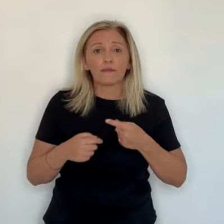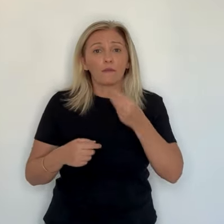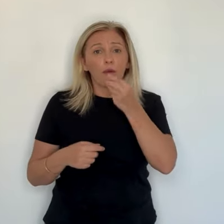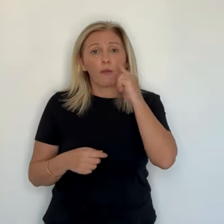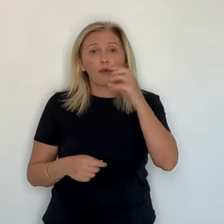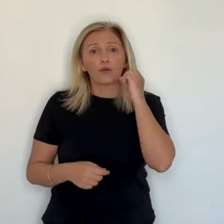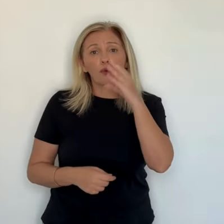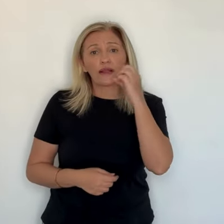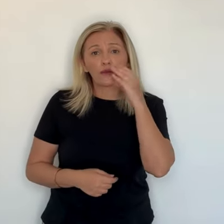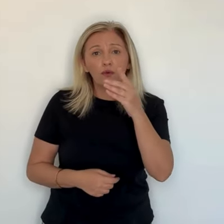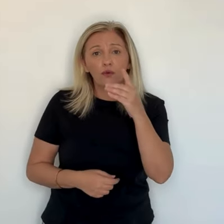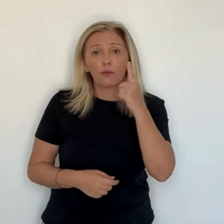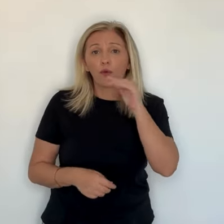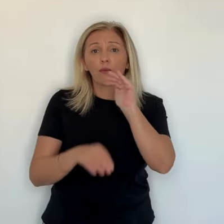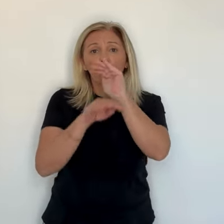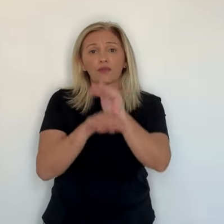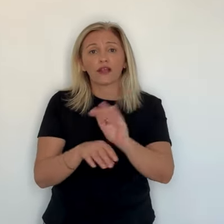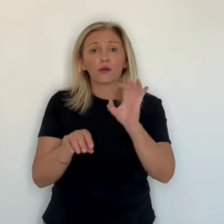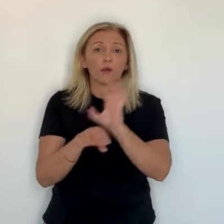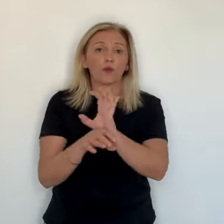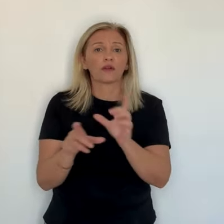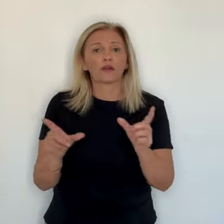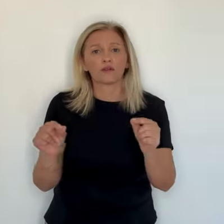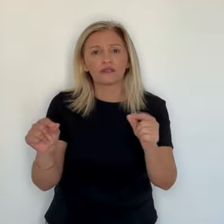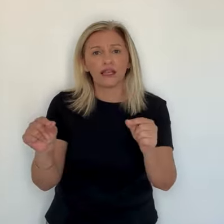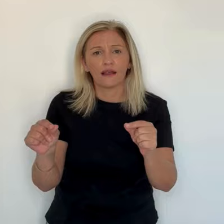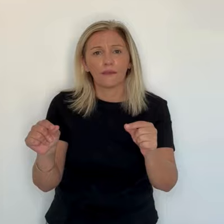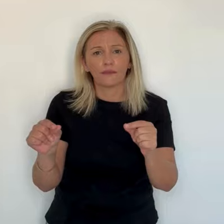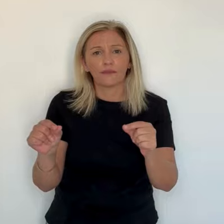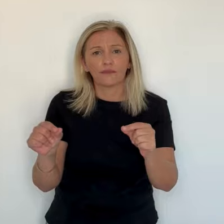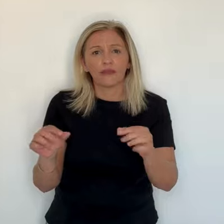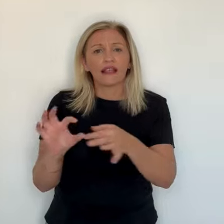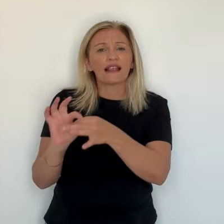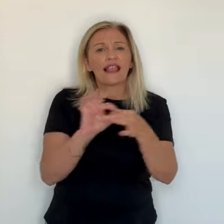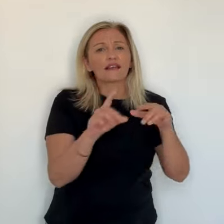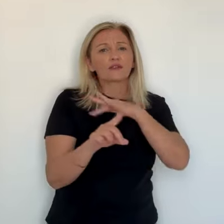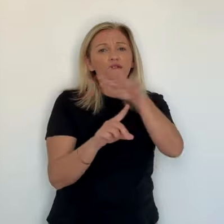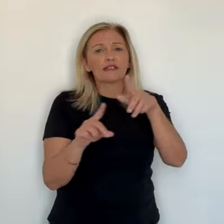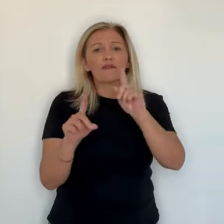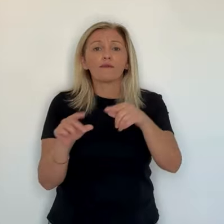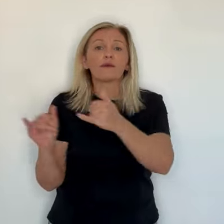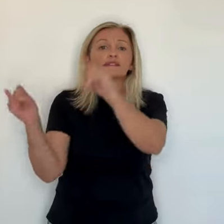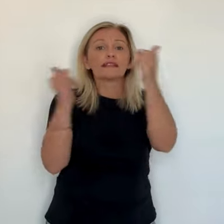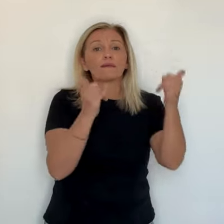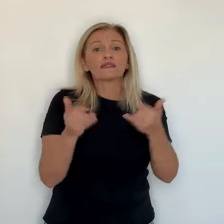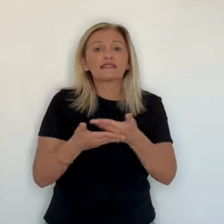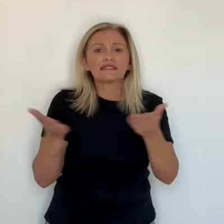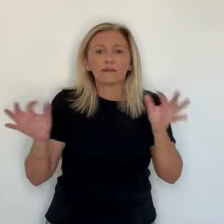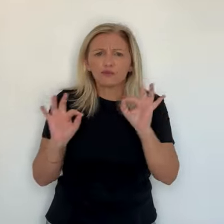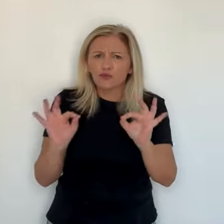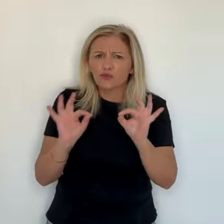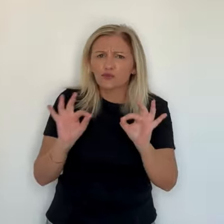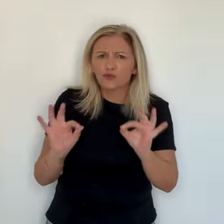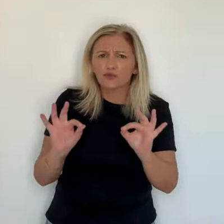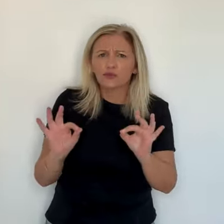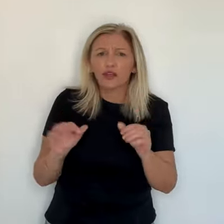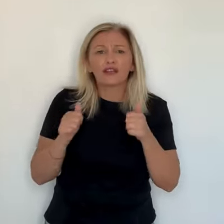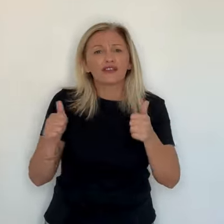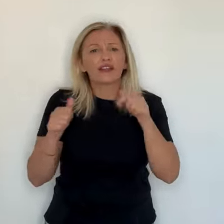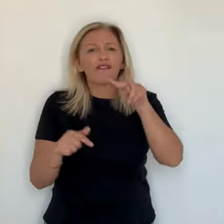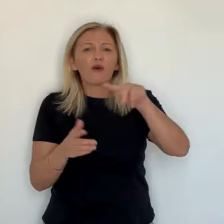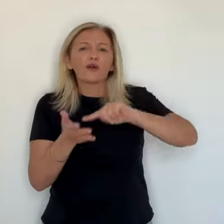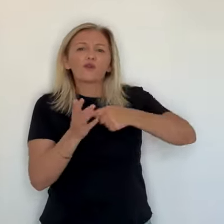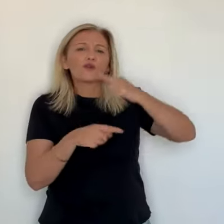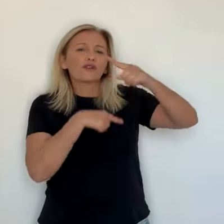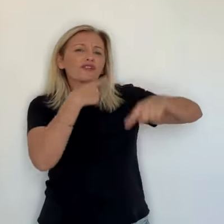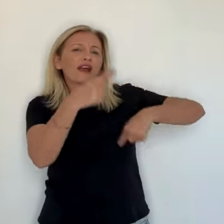jours, c'est une prévention intéressante. Et à l'aspect lien social, le but c'est aussi de s'amuser, tout simplement. Absolument, vous voyez l'ambiance est là,